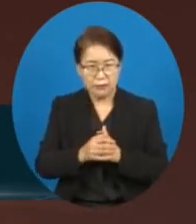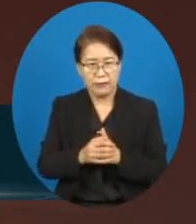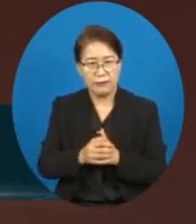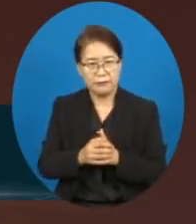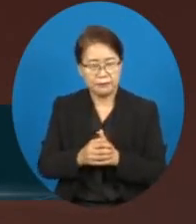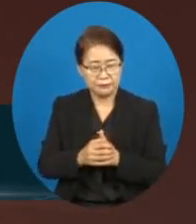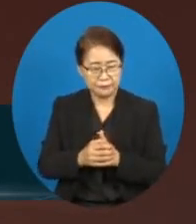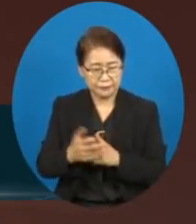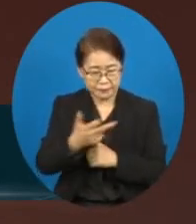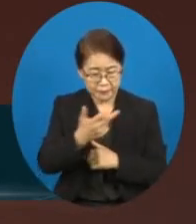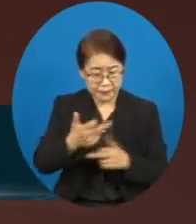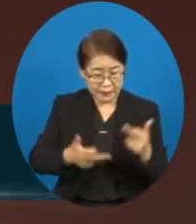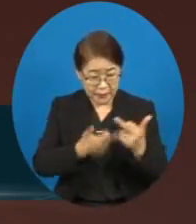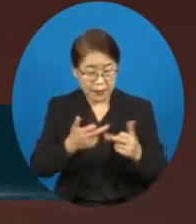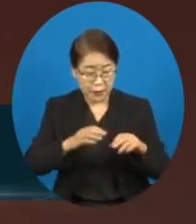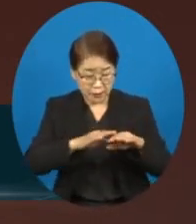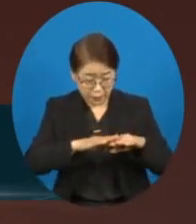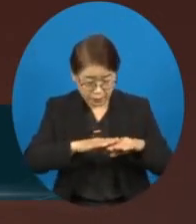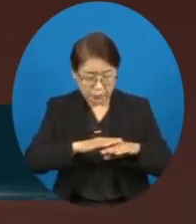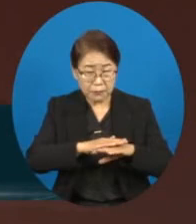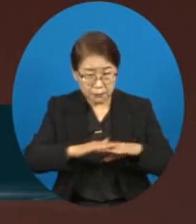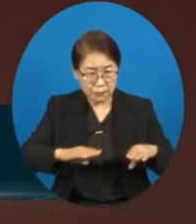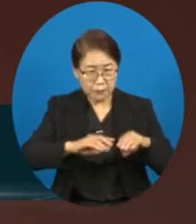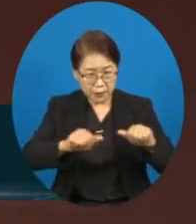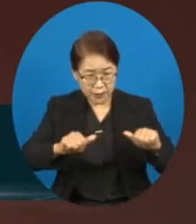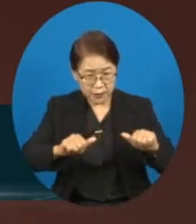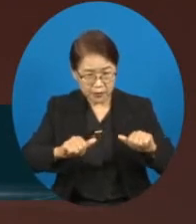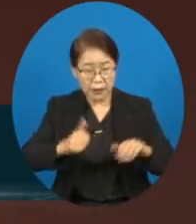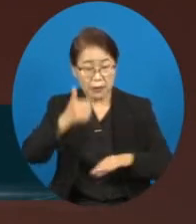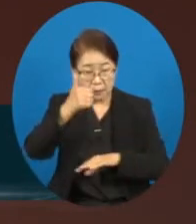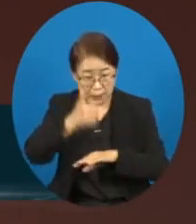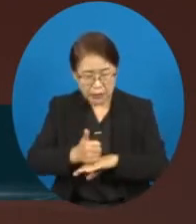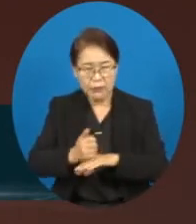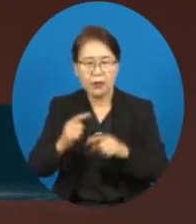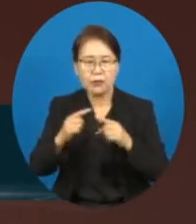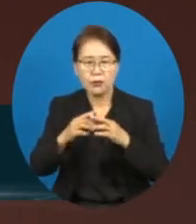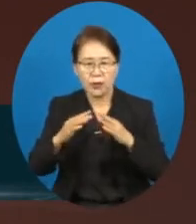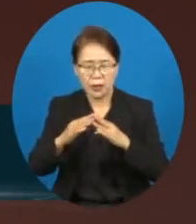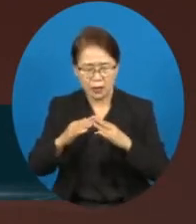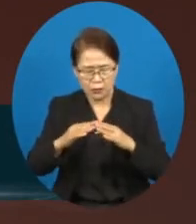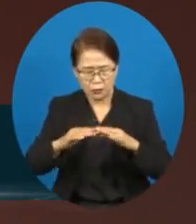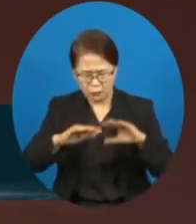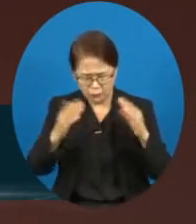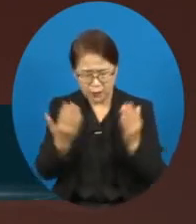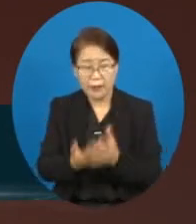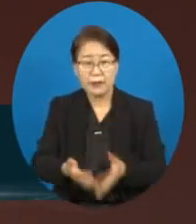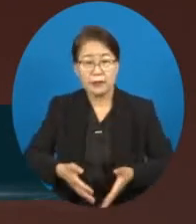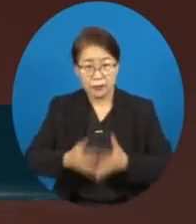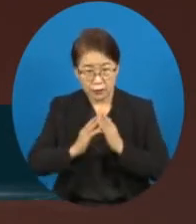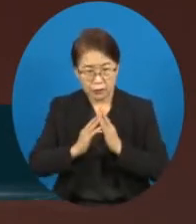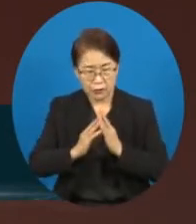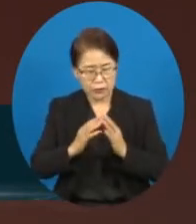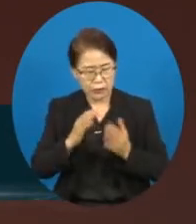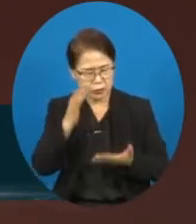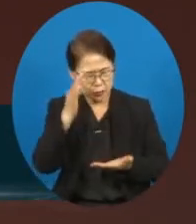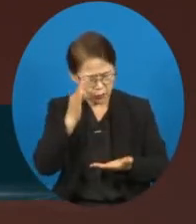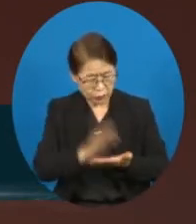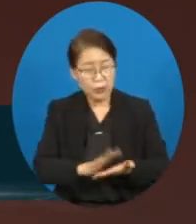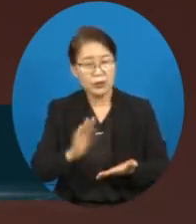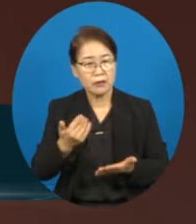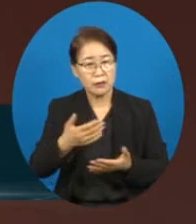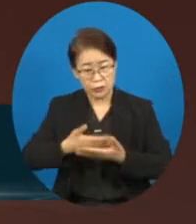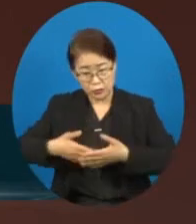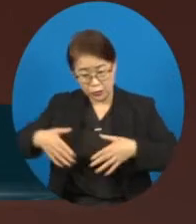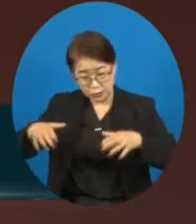큰 산이 평지가 되고 마침내 성전 건축이 완성되는 것을 보게 되면 천사인 내가